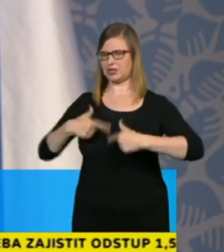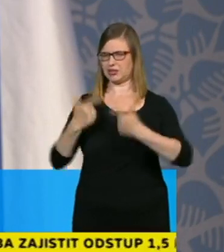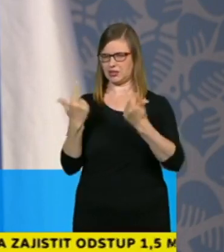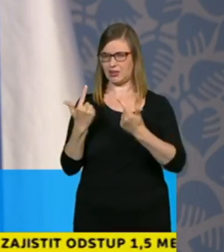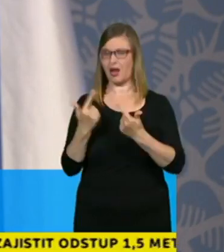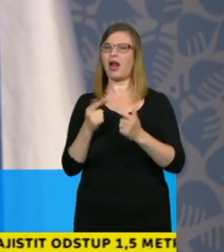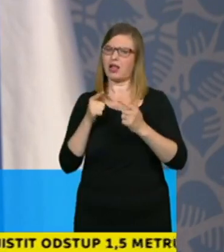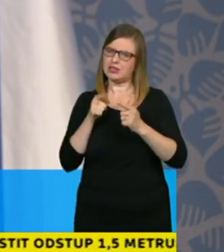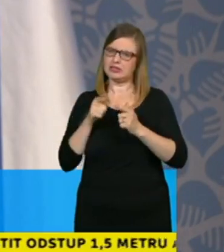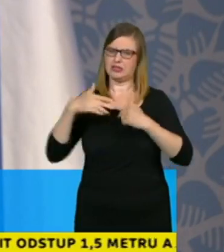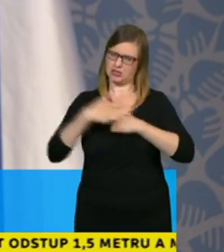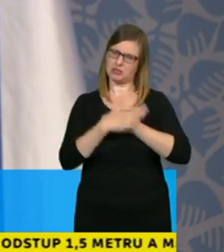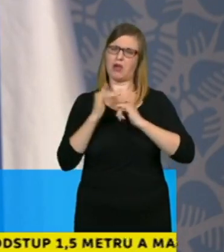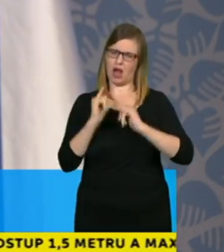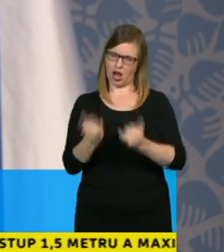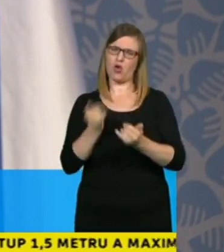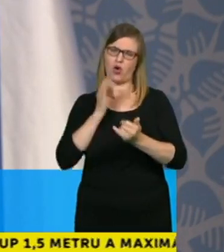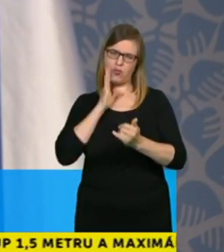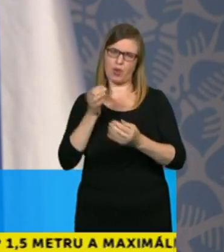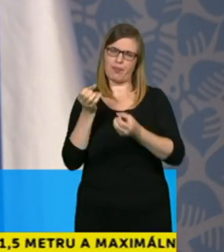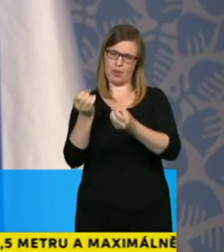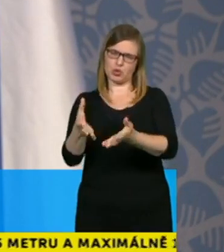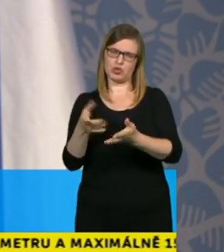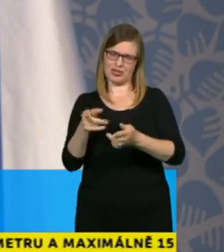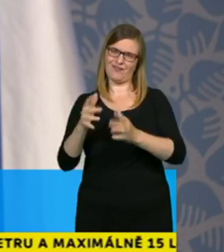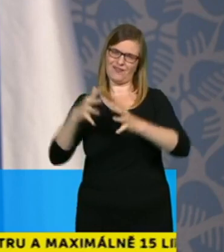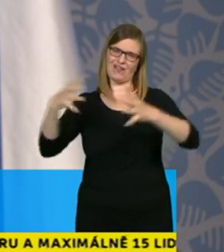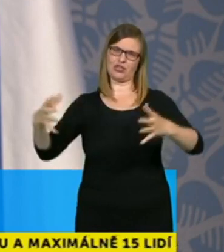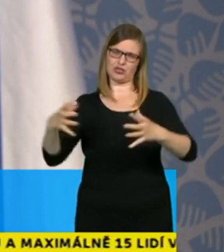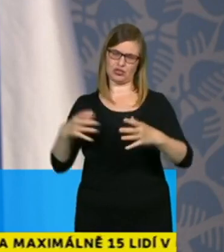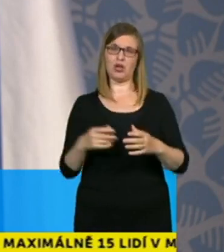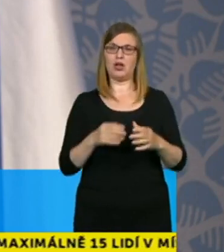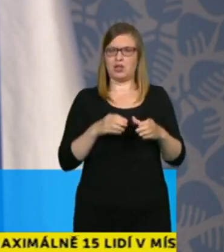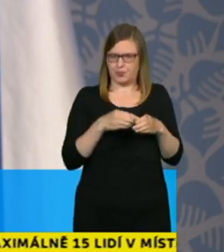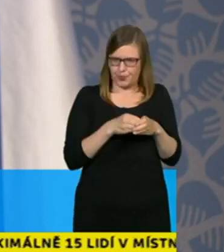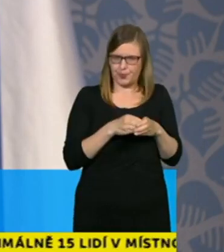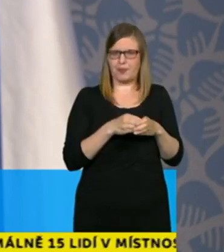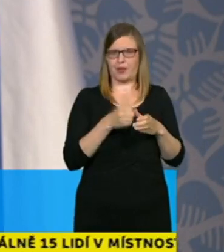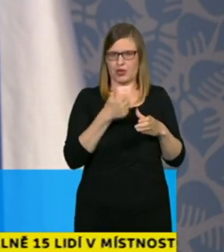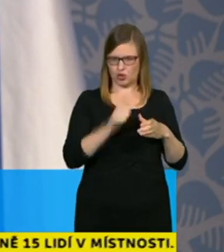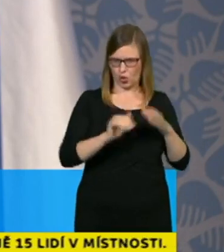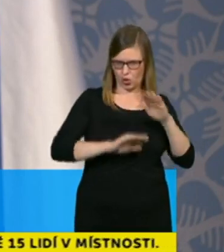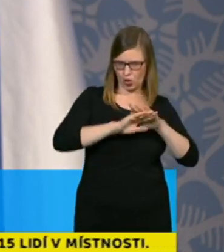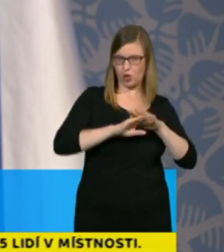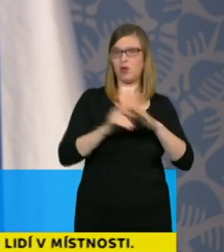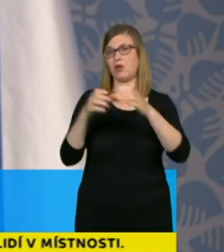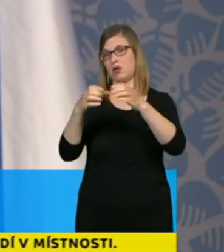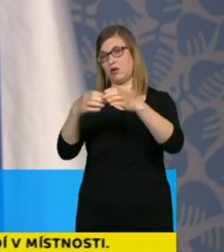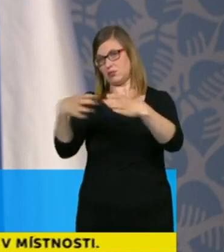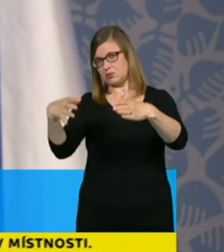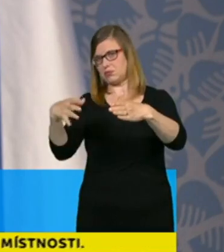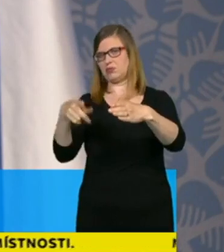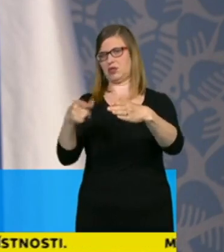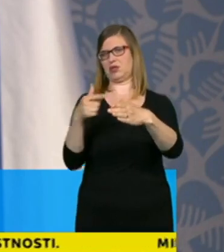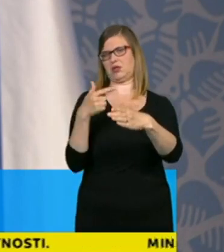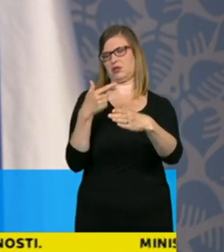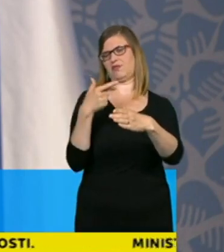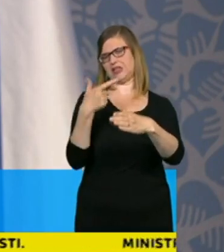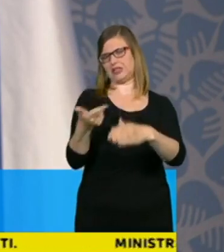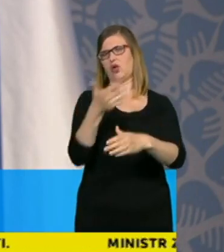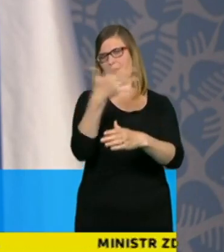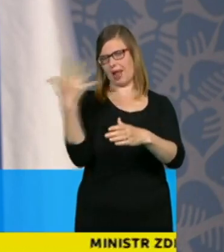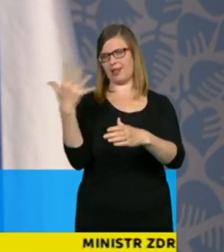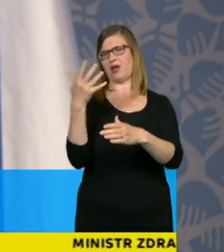sledovat tu situaci, a pokud zkrátka nedojde k žádnému výkyvu, tak od 25. by to bylo možné